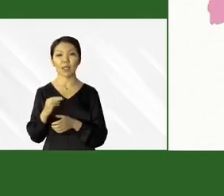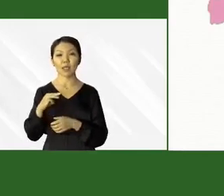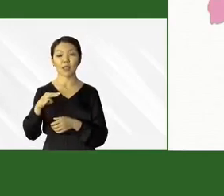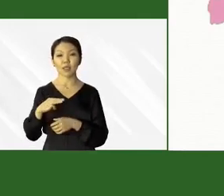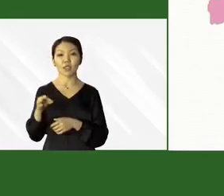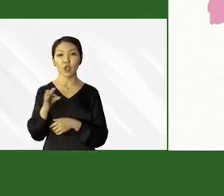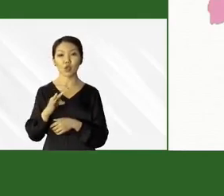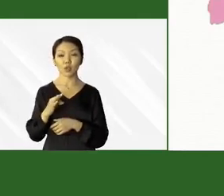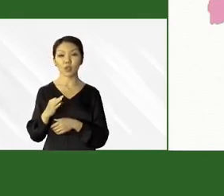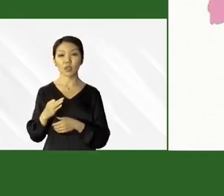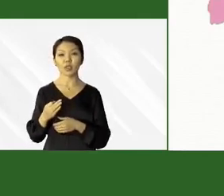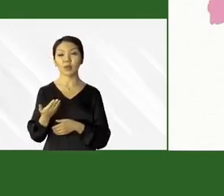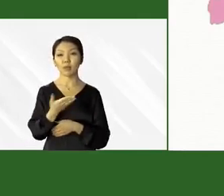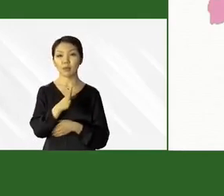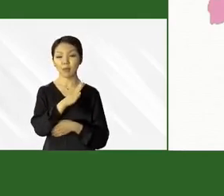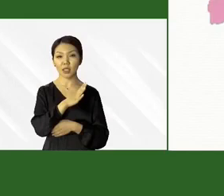область существовала с